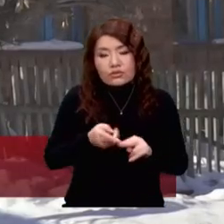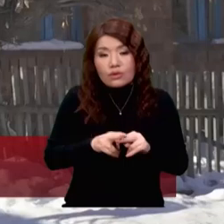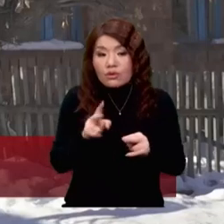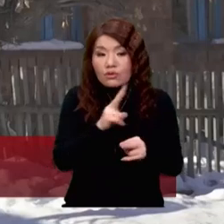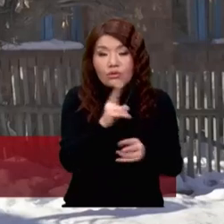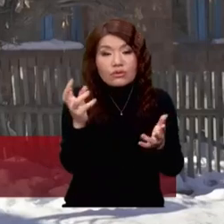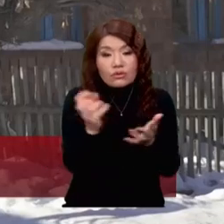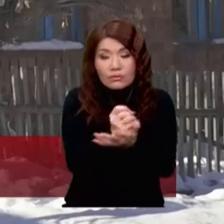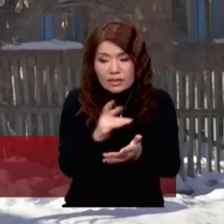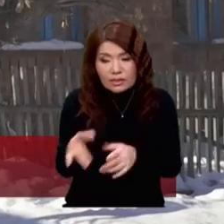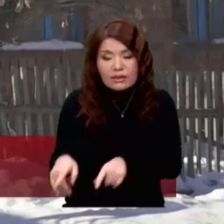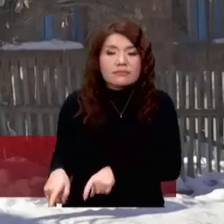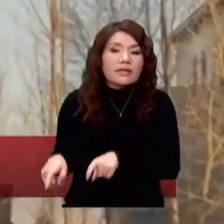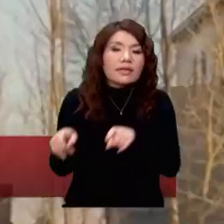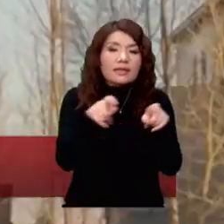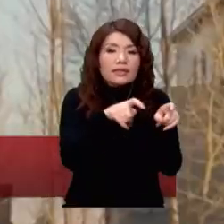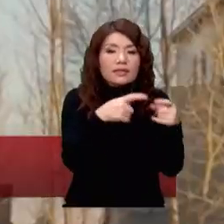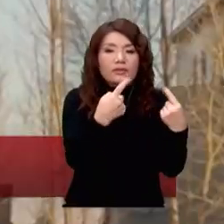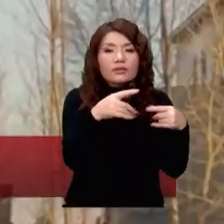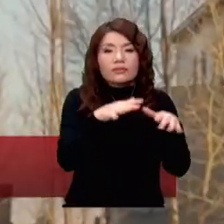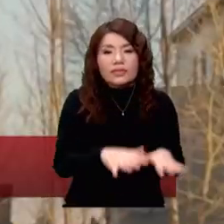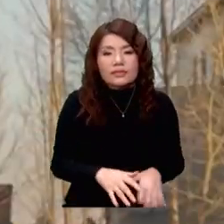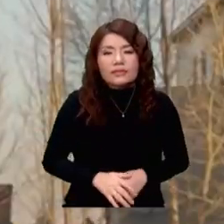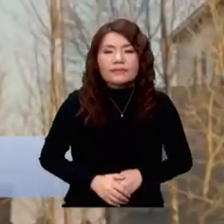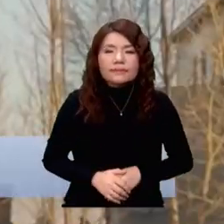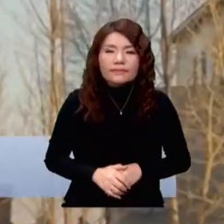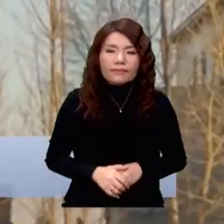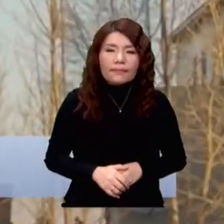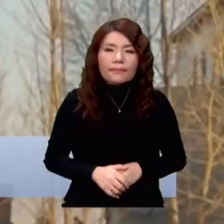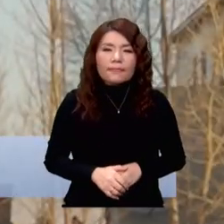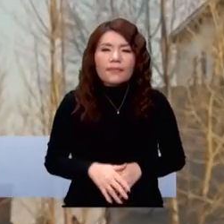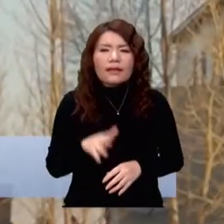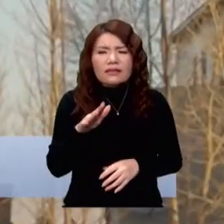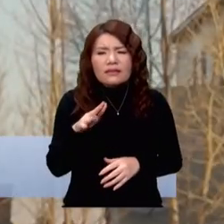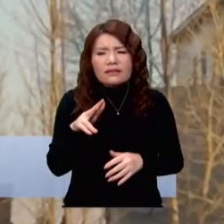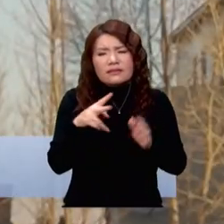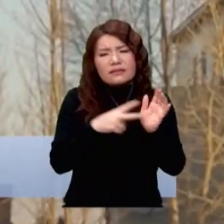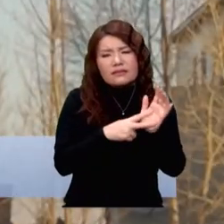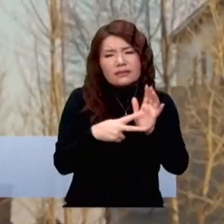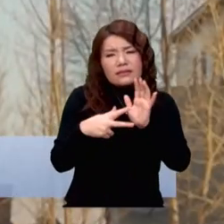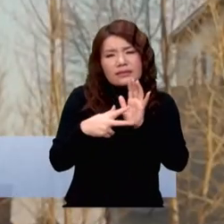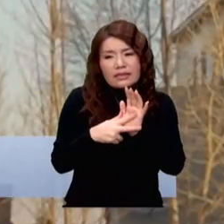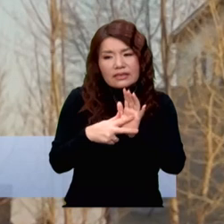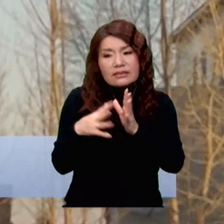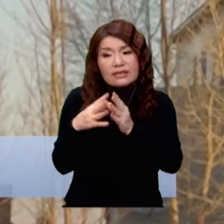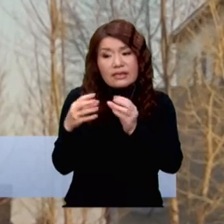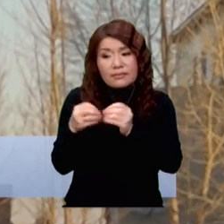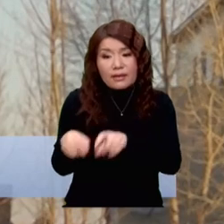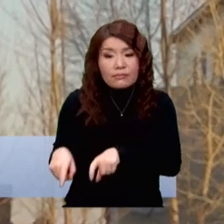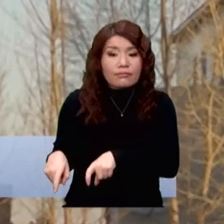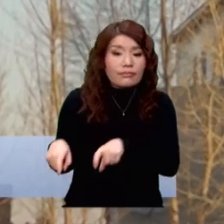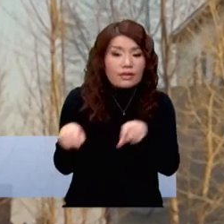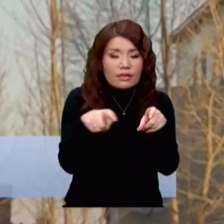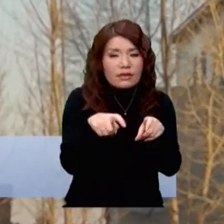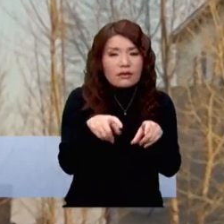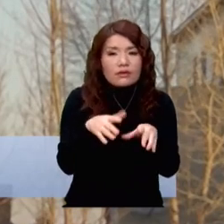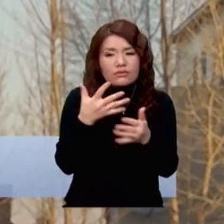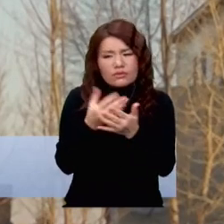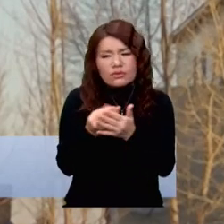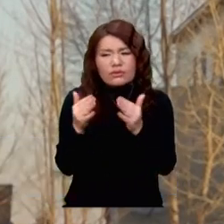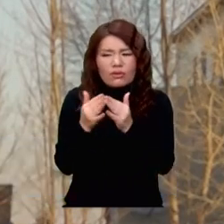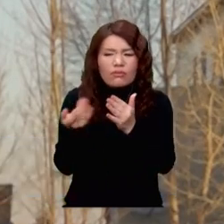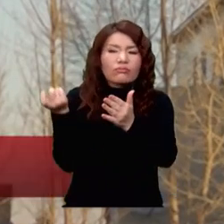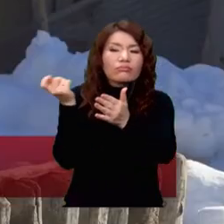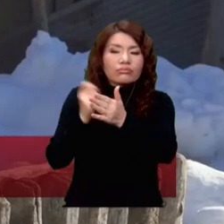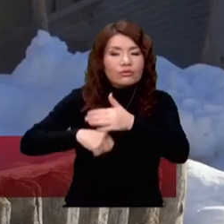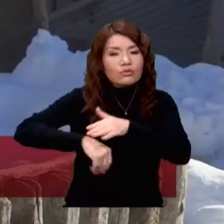таппағандар амалсыз көшіп кеткен. Биылғы жылы бір 7-8 үй кетті, бірақ түбімен көшіп кеткен жоқ, үйлерін жауып-жауып